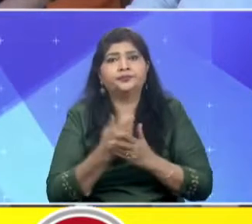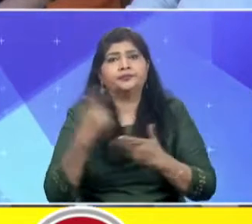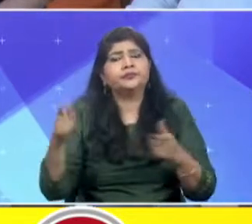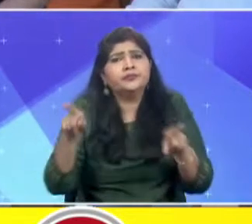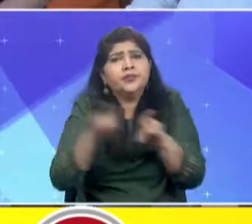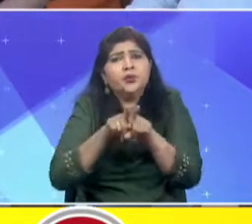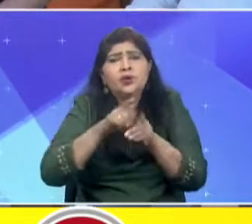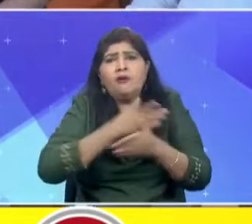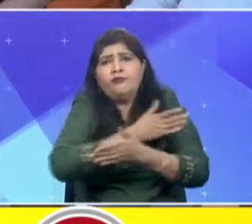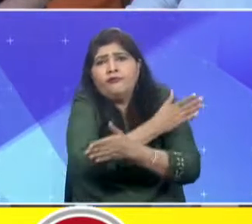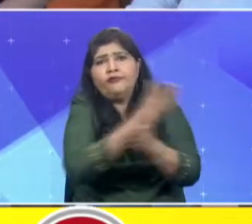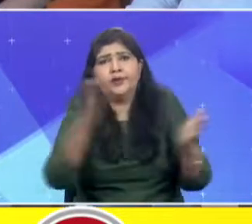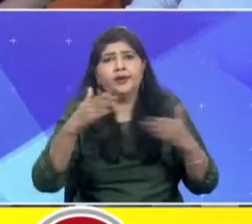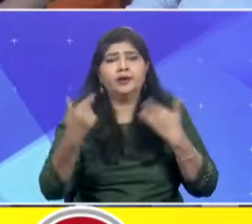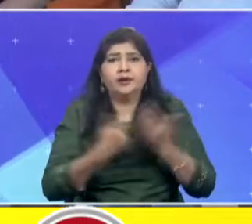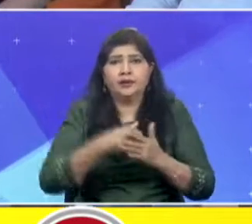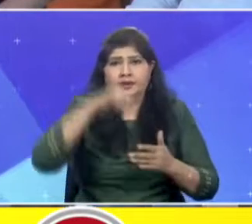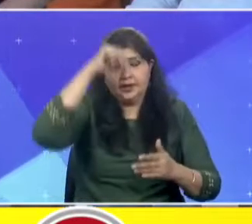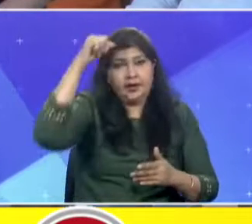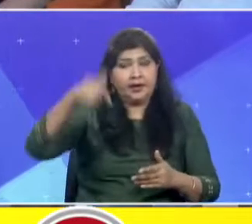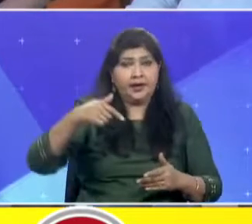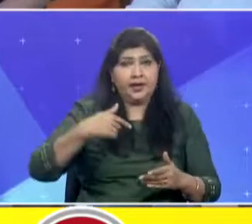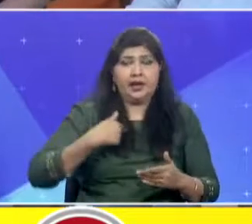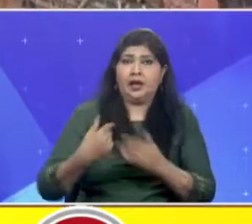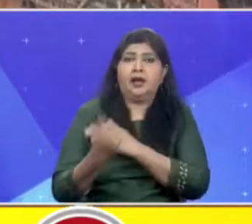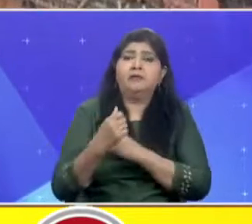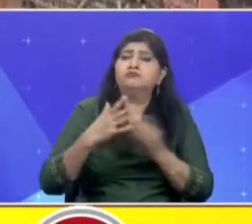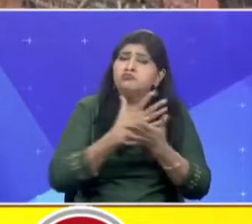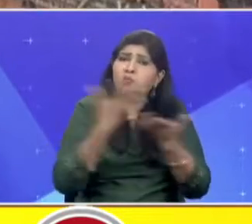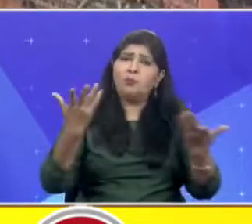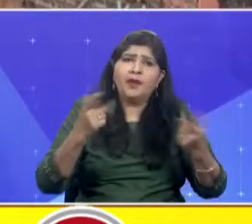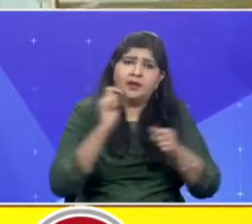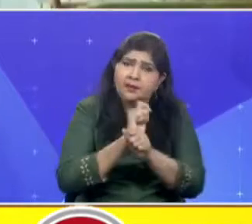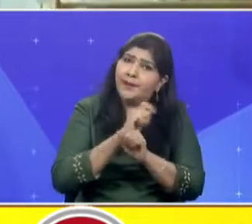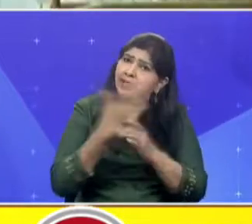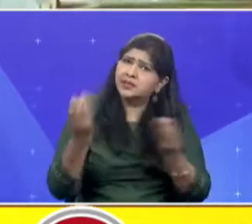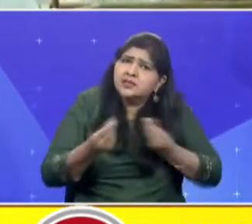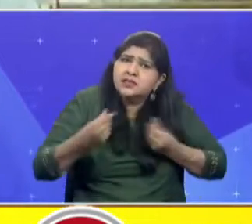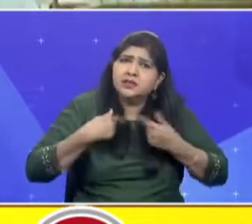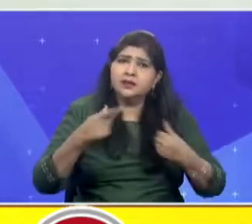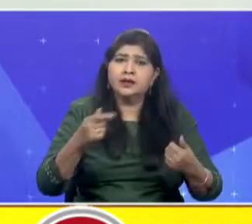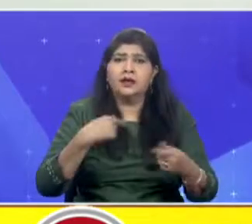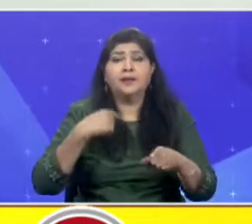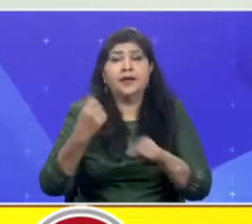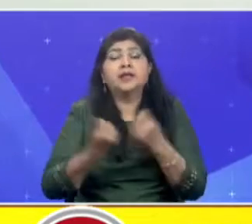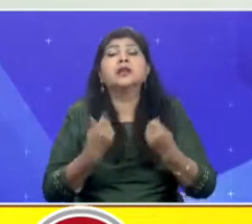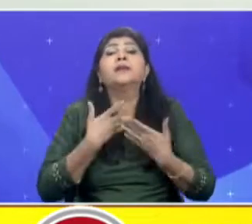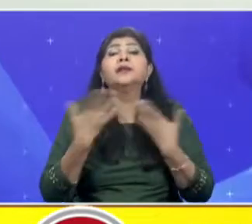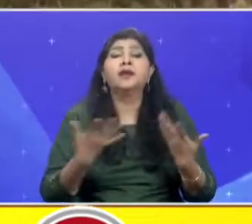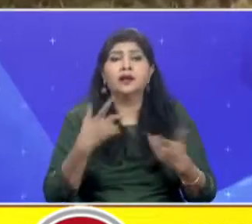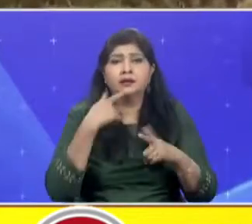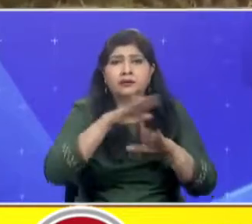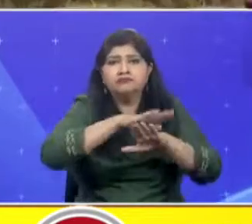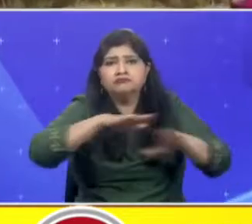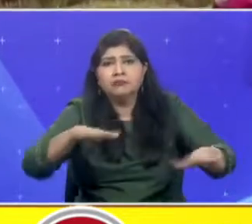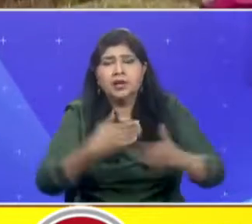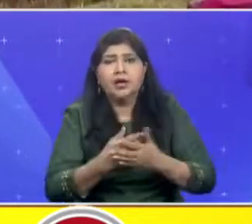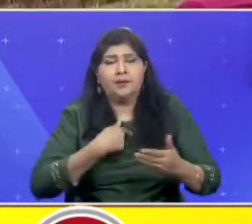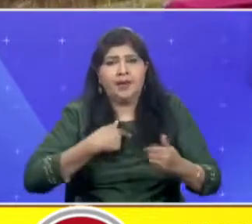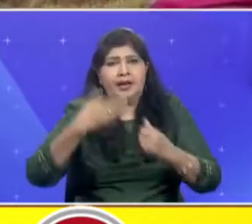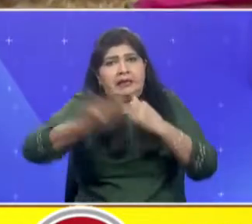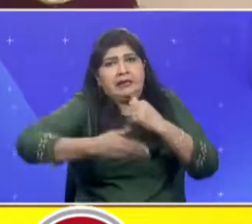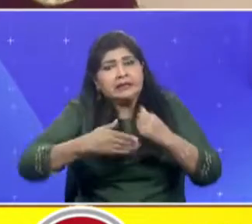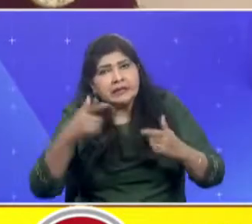ही विराट भारत का सामर्थ्य है। और सामर्थ्य का आधार है हमारे